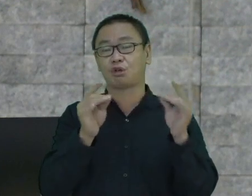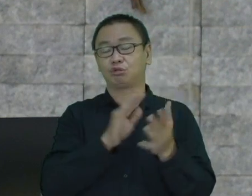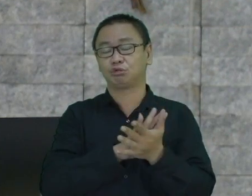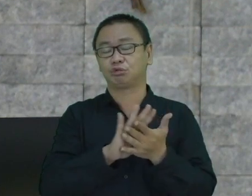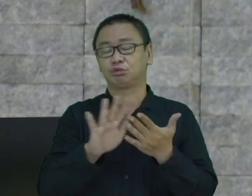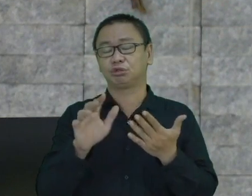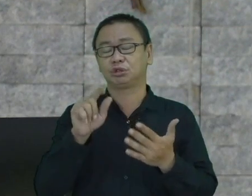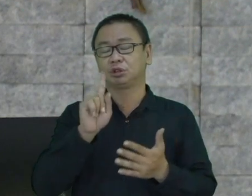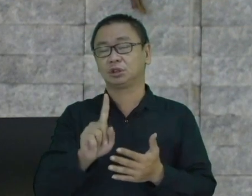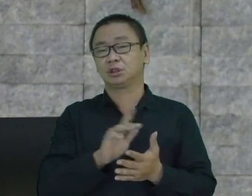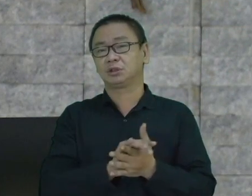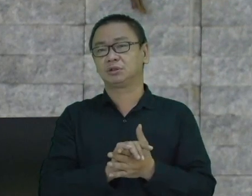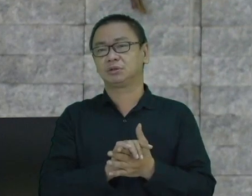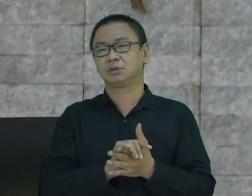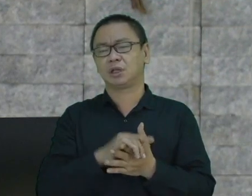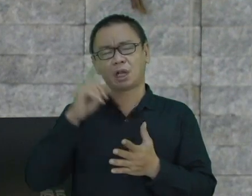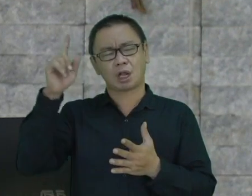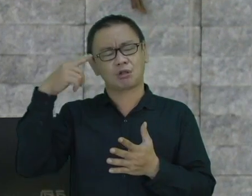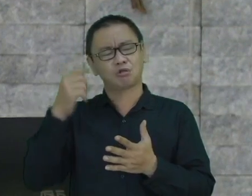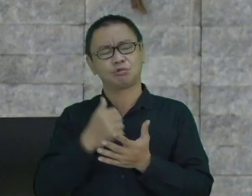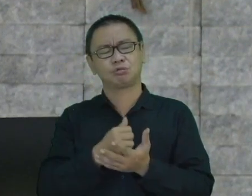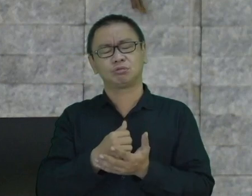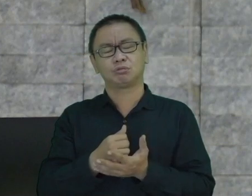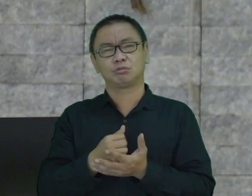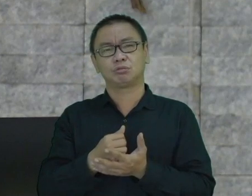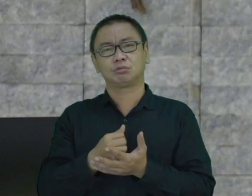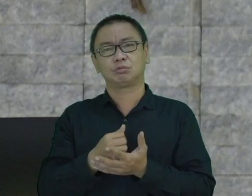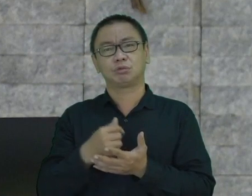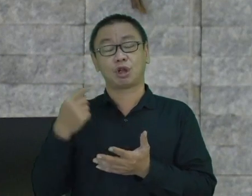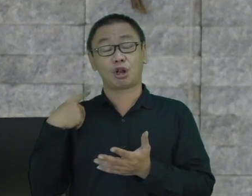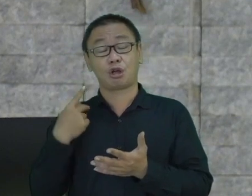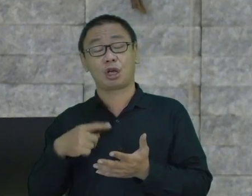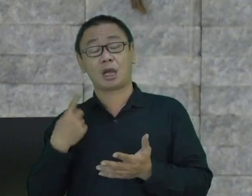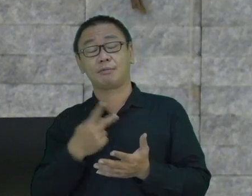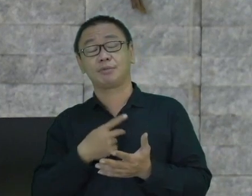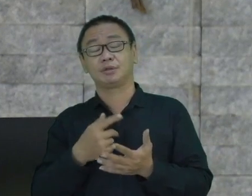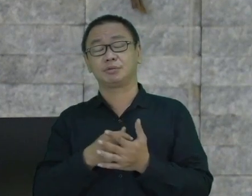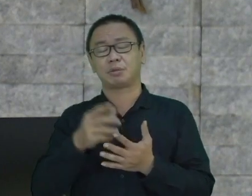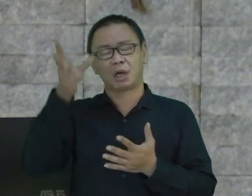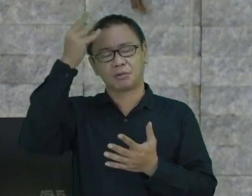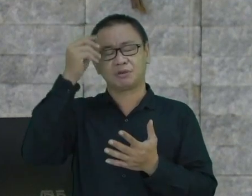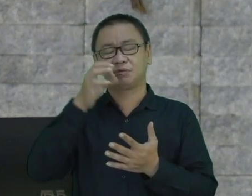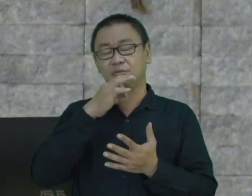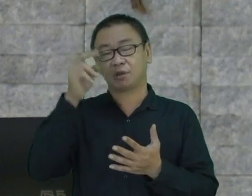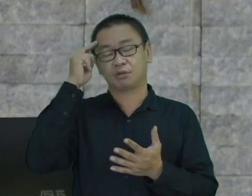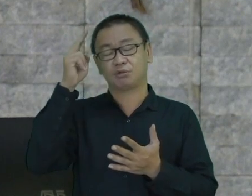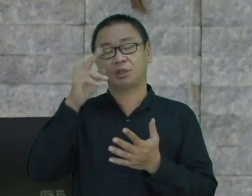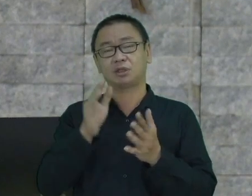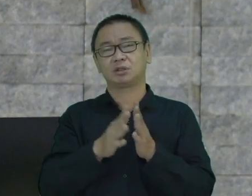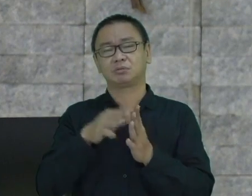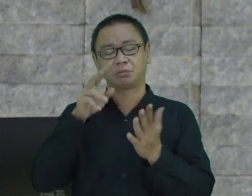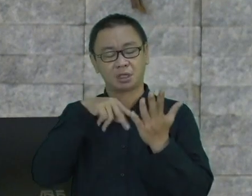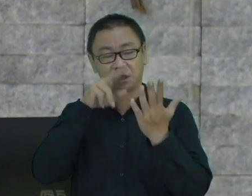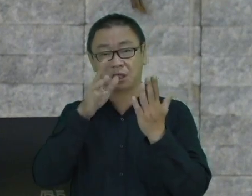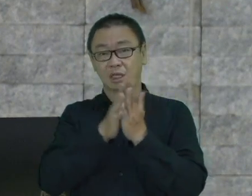yang senantiasa menolong kami untuk memahami firman Tuhan yang akan kami baca dan dengarkan. Juga